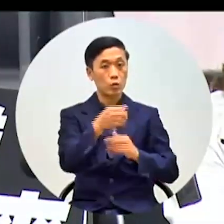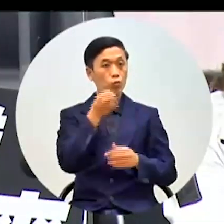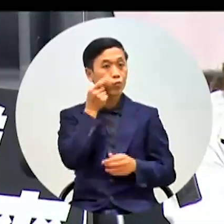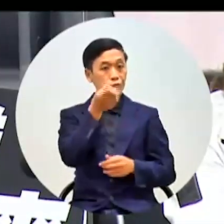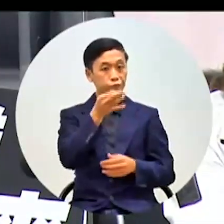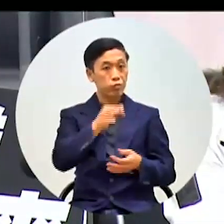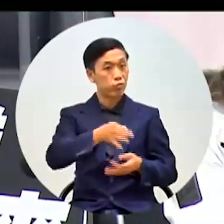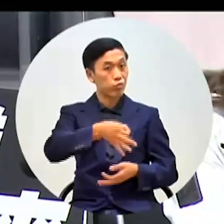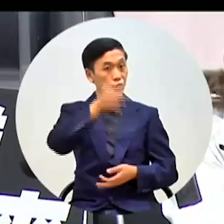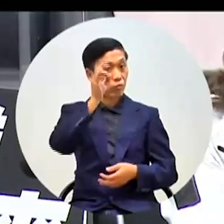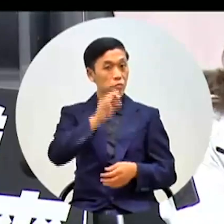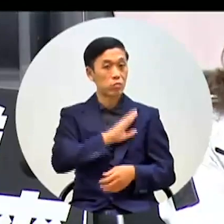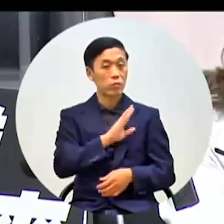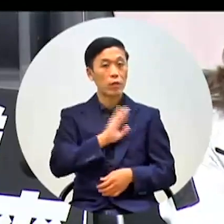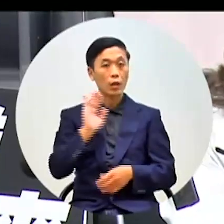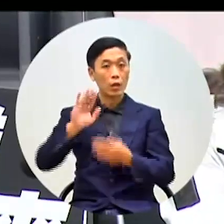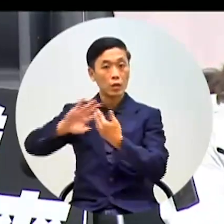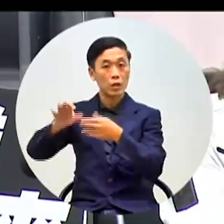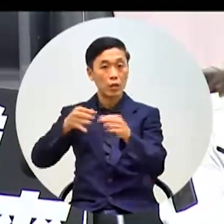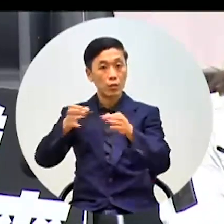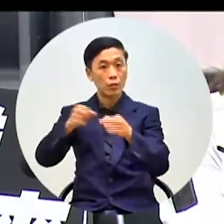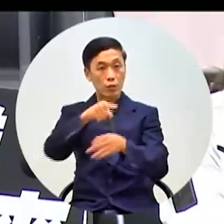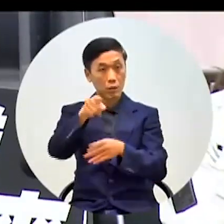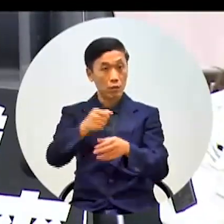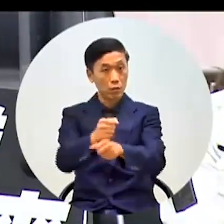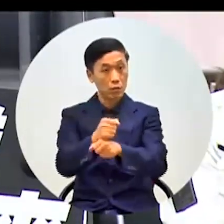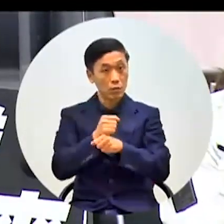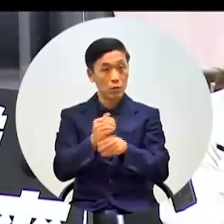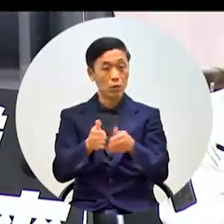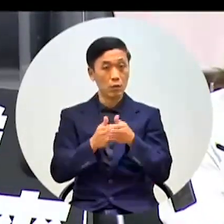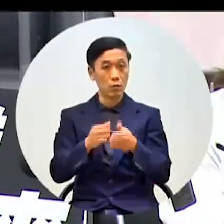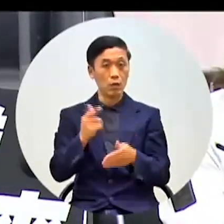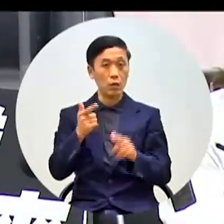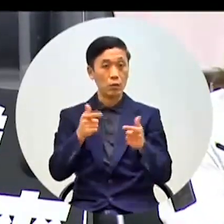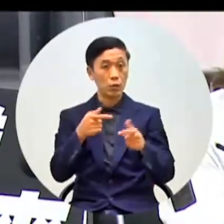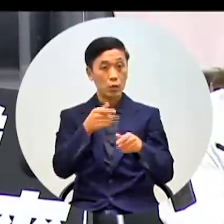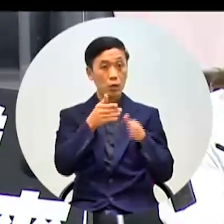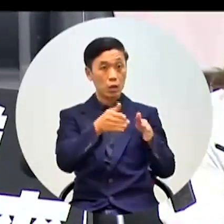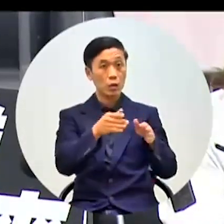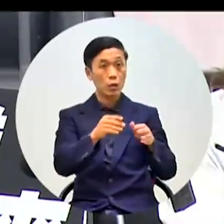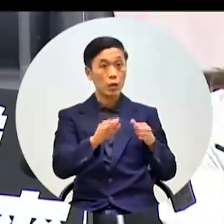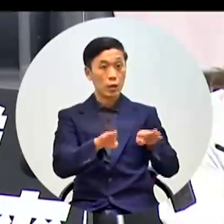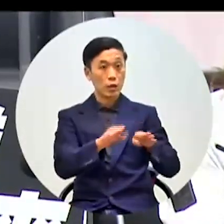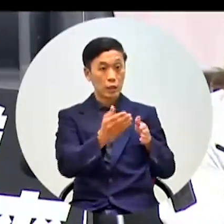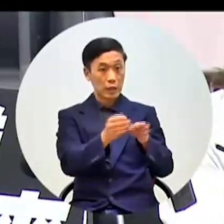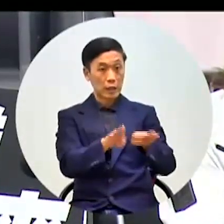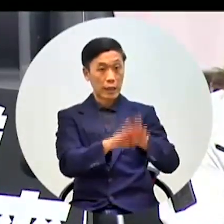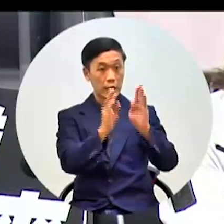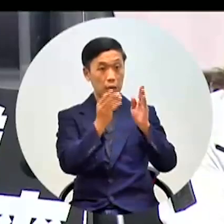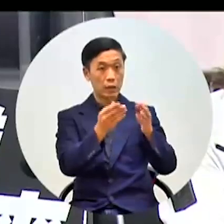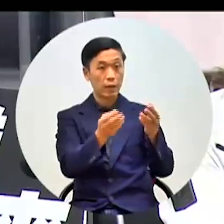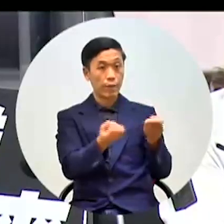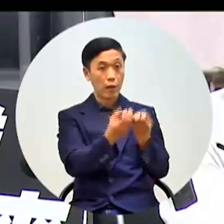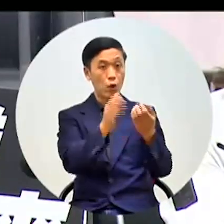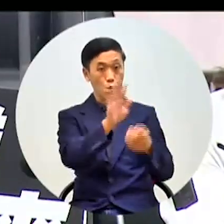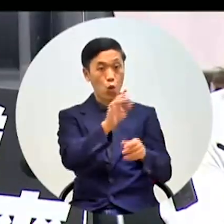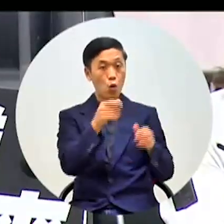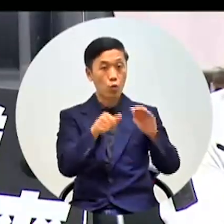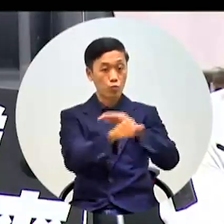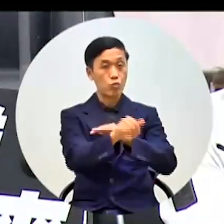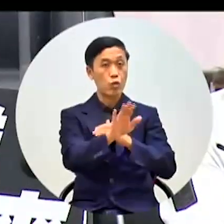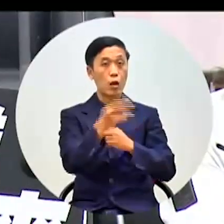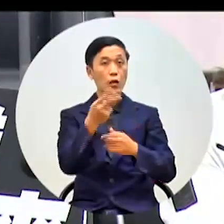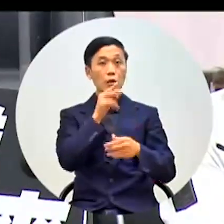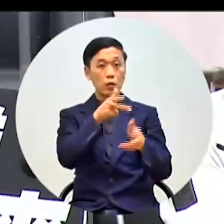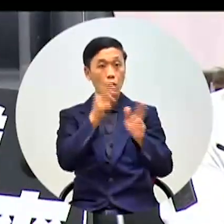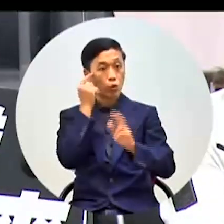业呢，起定这点你一定要注意哈，不是只有进入你开发的产业或者是相关的桥头科学园区，这些进去的